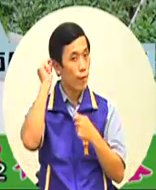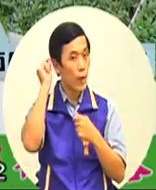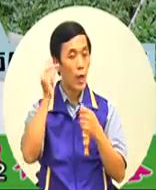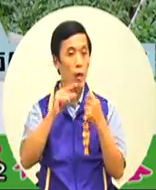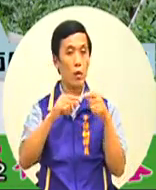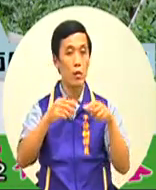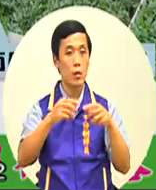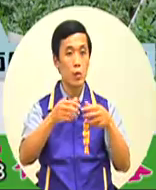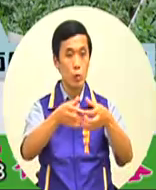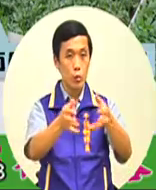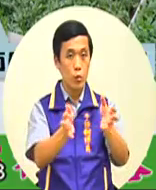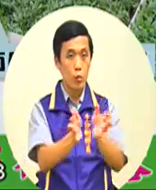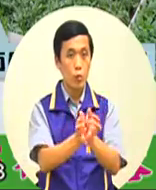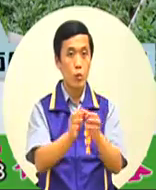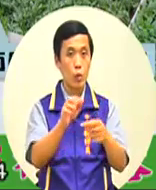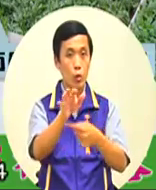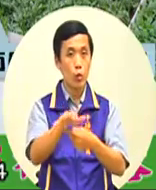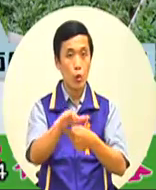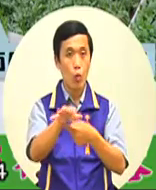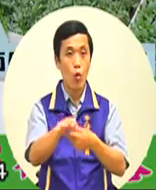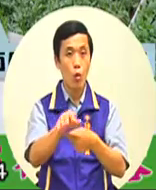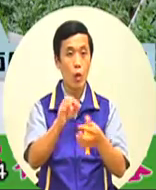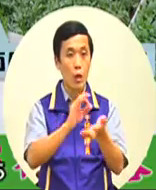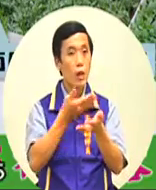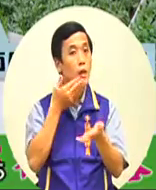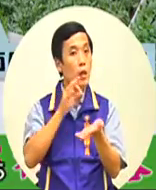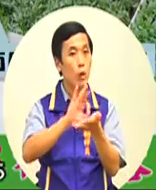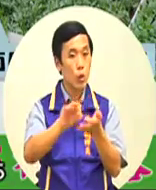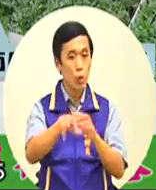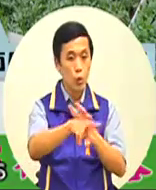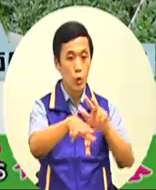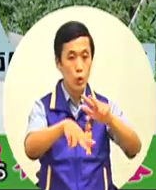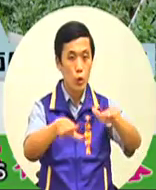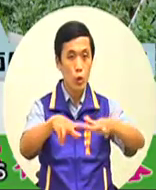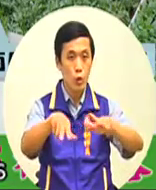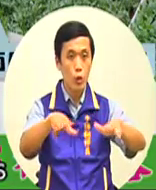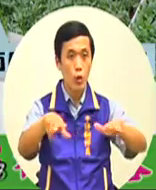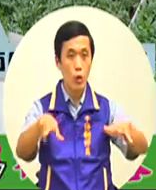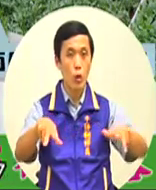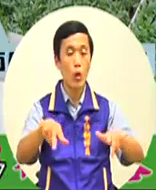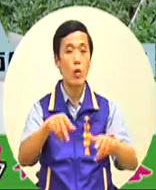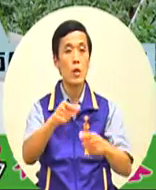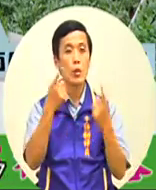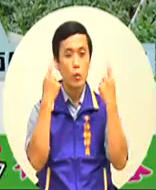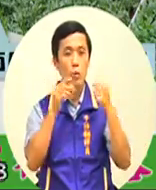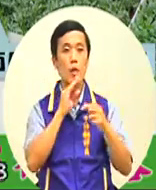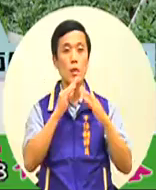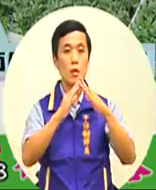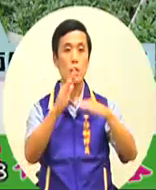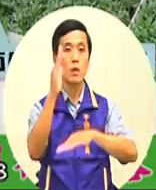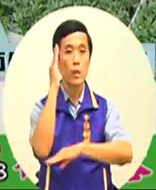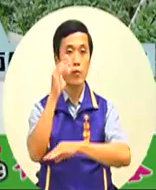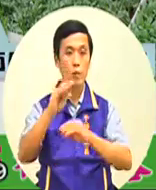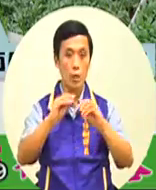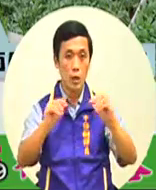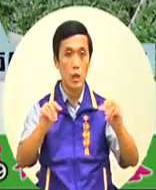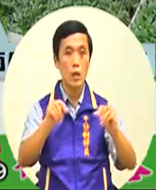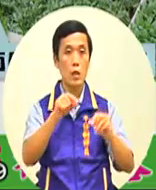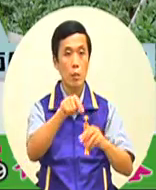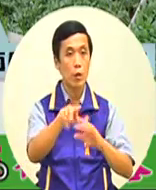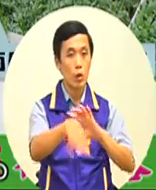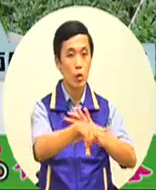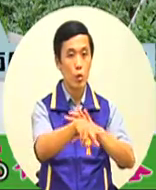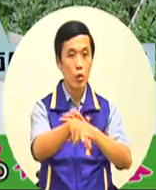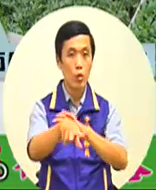置就是闲置的空间，它这个本来就是我们市府的土地嘛，它利用闲置的空间变